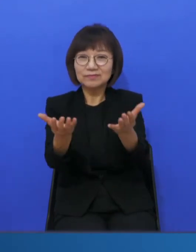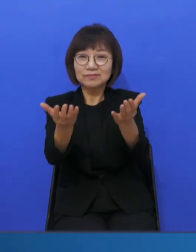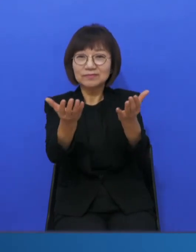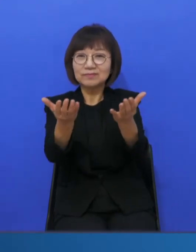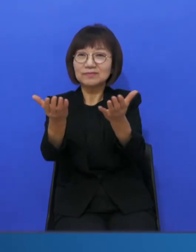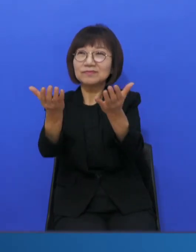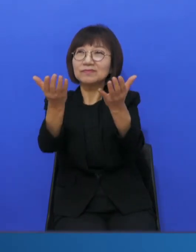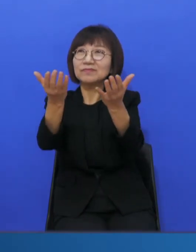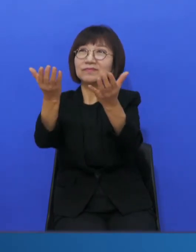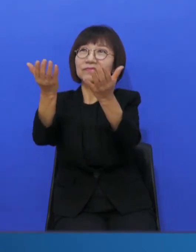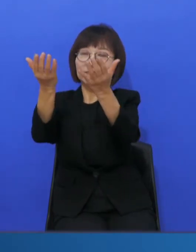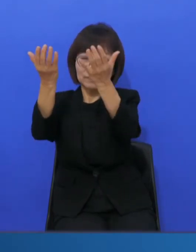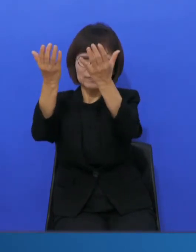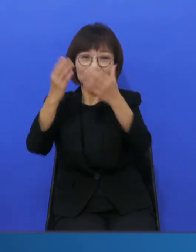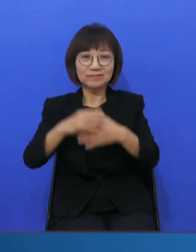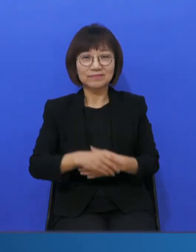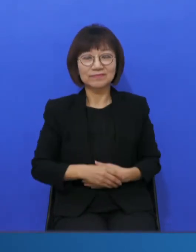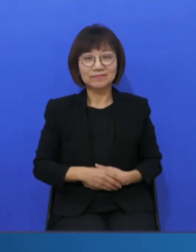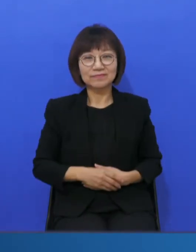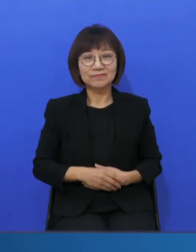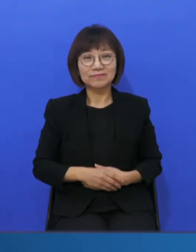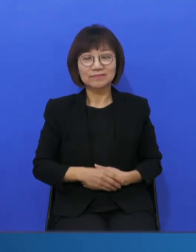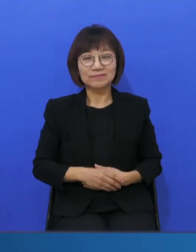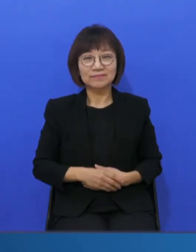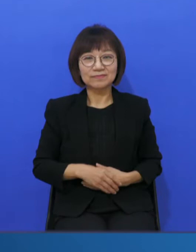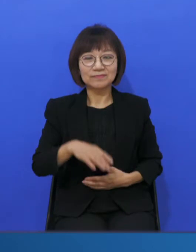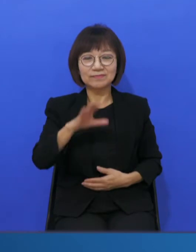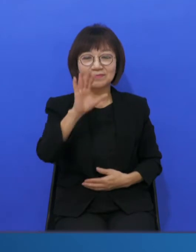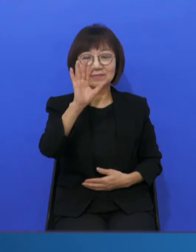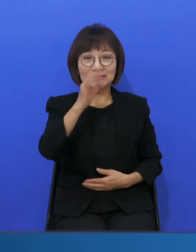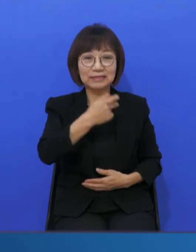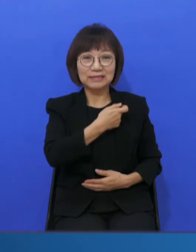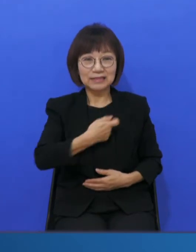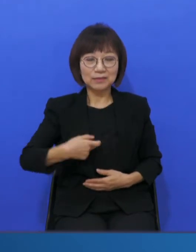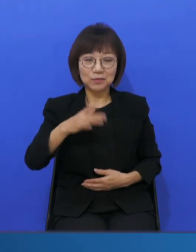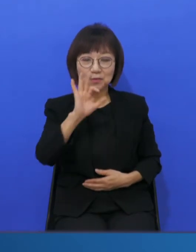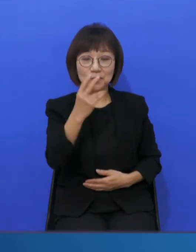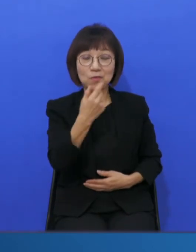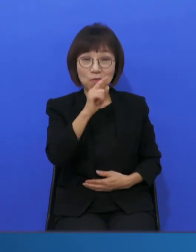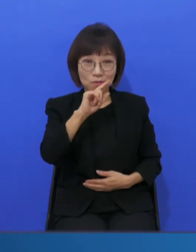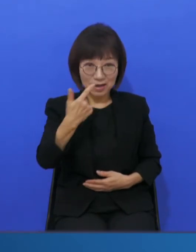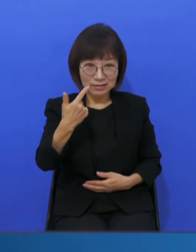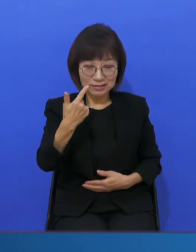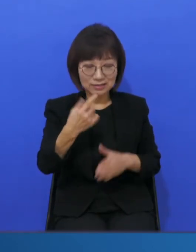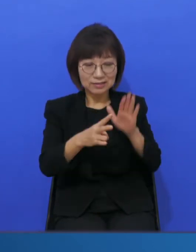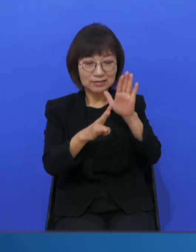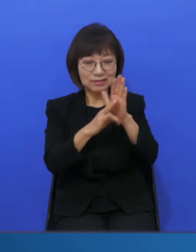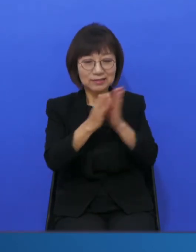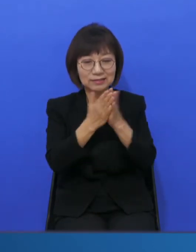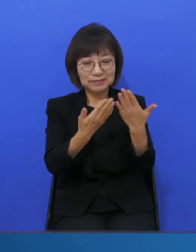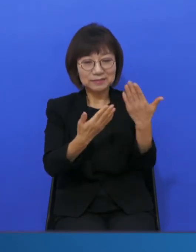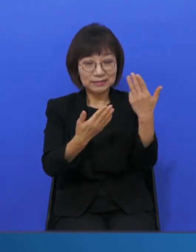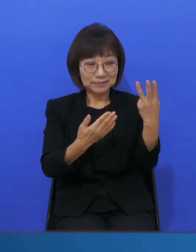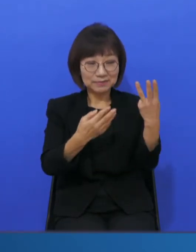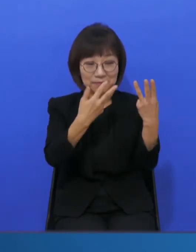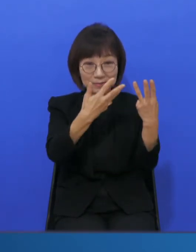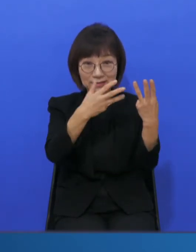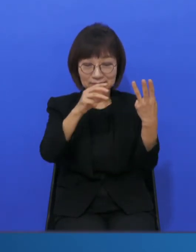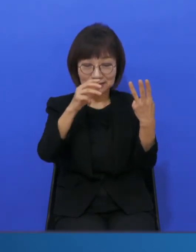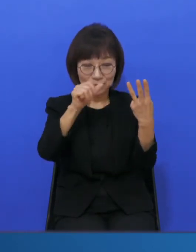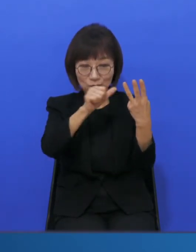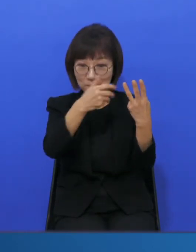golden vessel. 요한이 환상 중에 보니까요. 계시록 8장 3절 5절에 보니까 여러분의